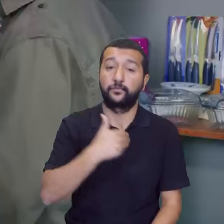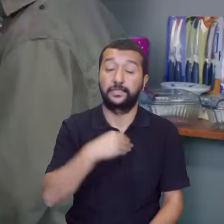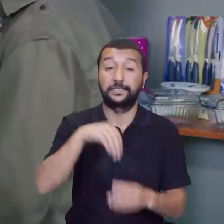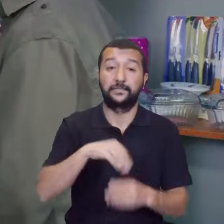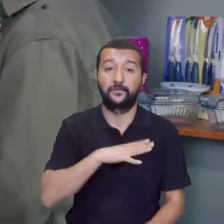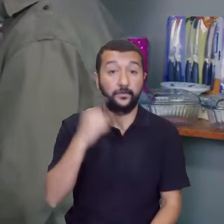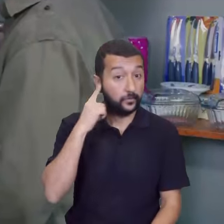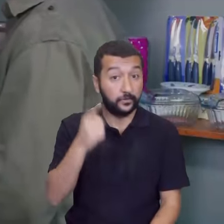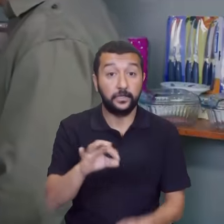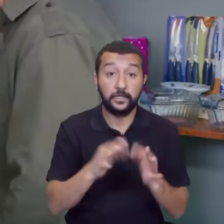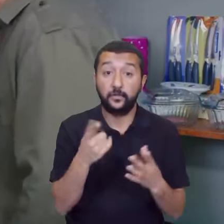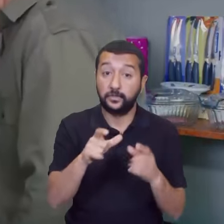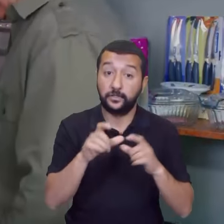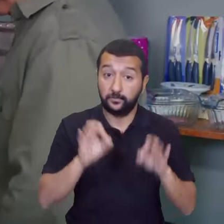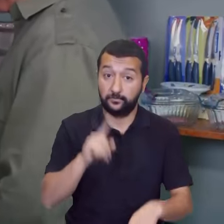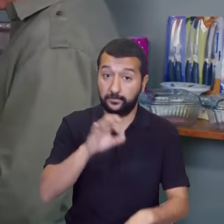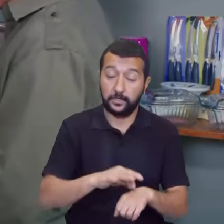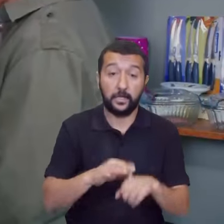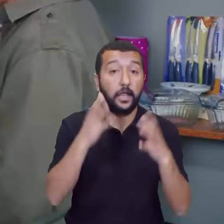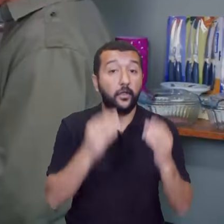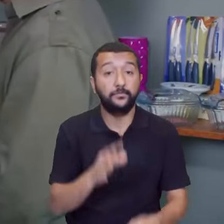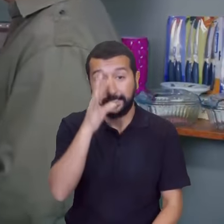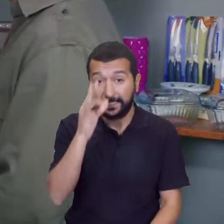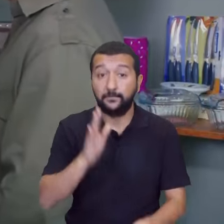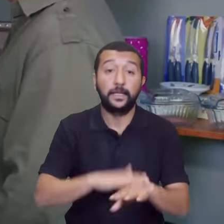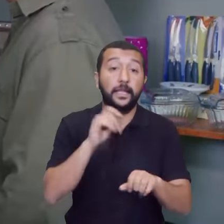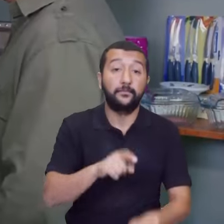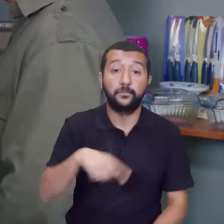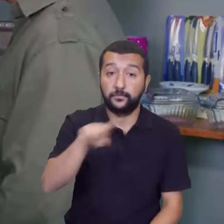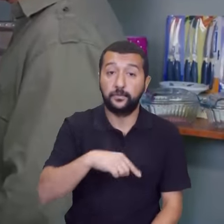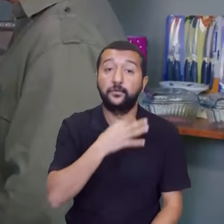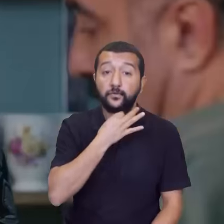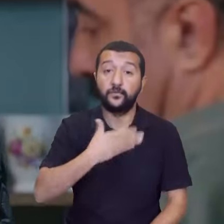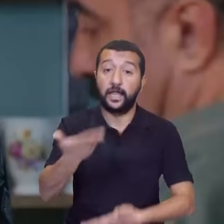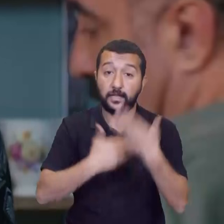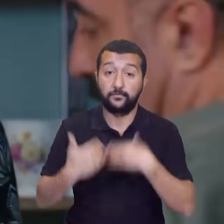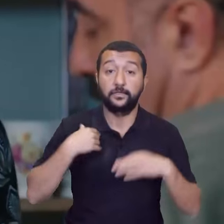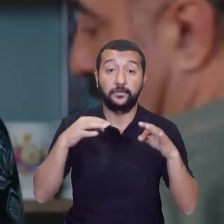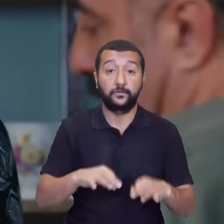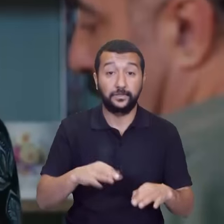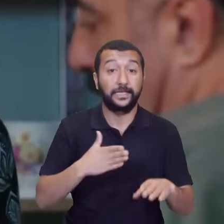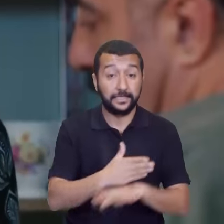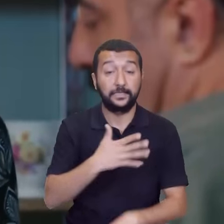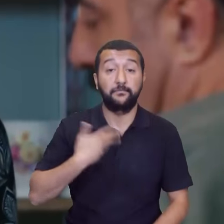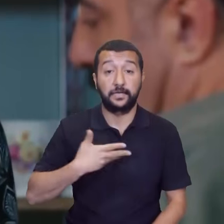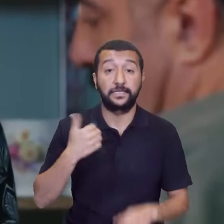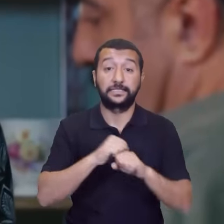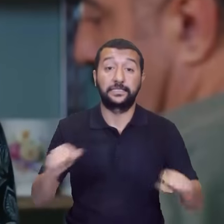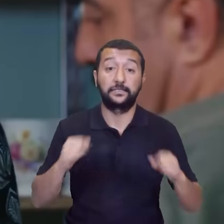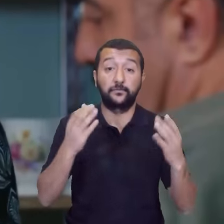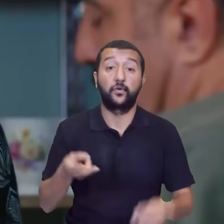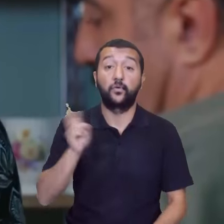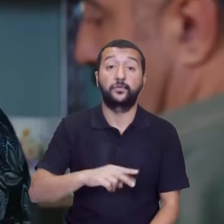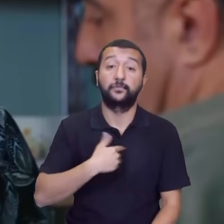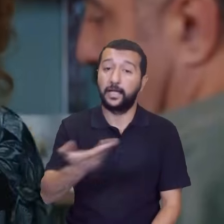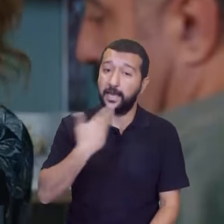bende. Ne diyorsun Şener şu an? Bir dakika yani ne olmuş, kim, nerede, ne yapmış? Bunları bana lütfen anlatır mısın? Bak şu an gerçekten meraktan çatlayacağım,